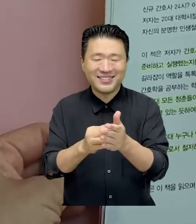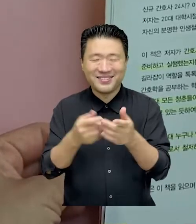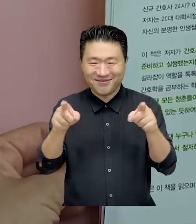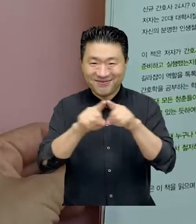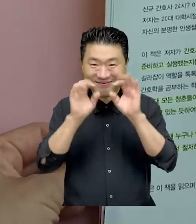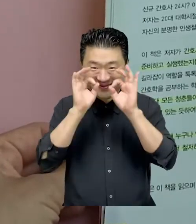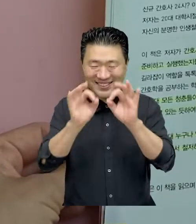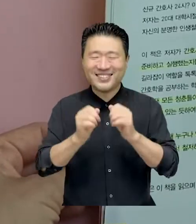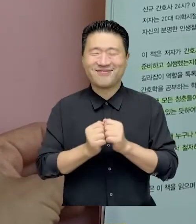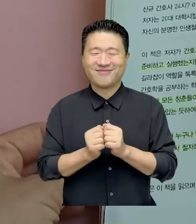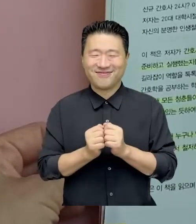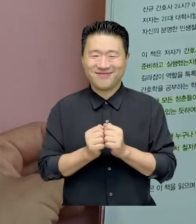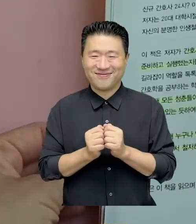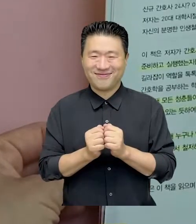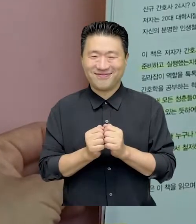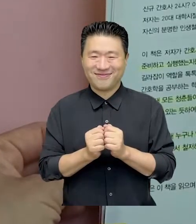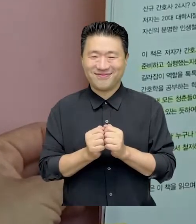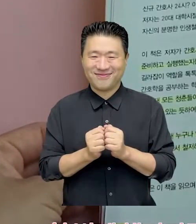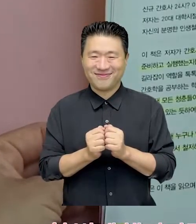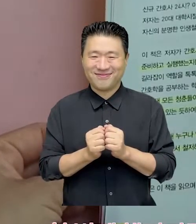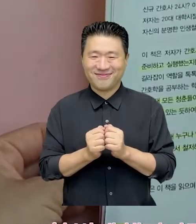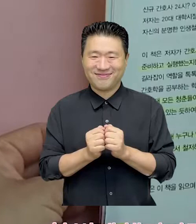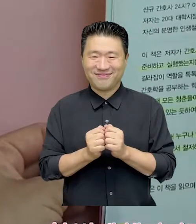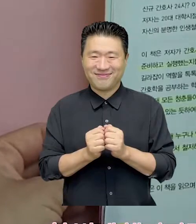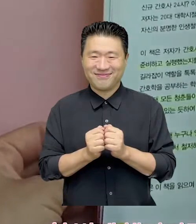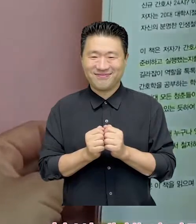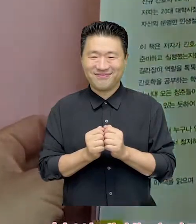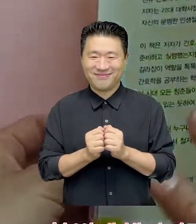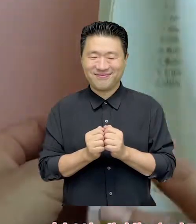지금부터 함께 살펴보시겠습니다.